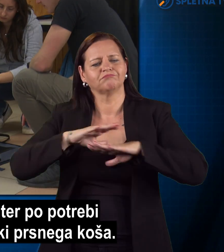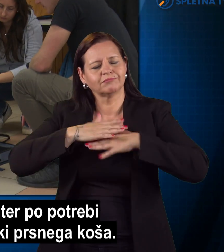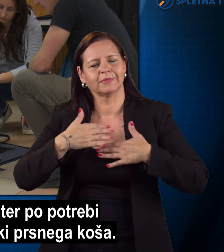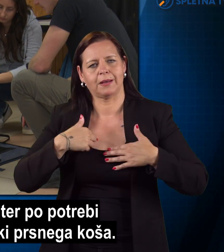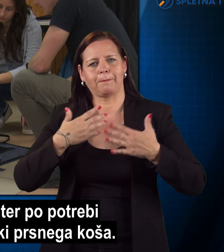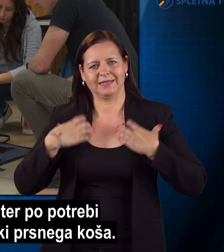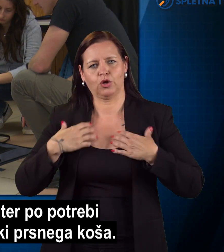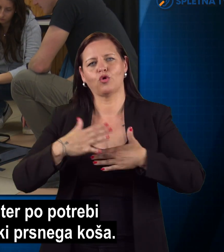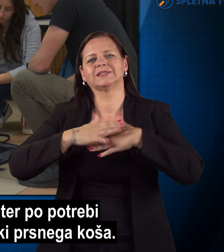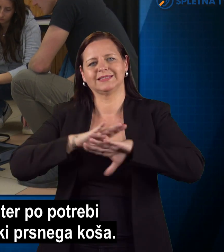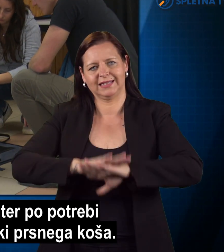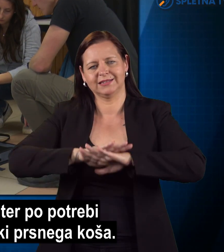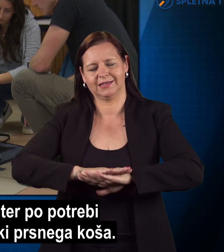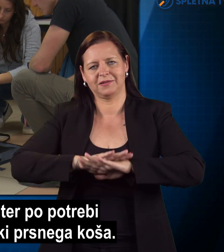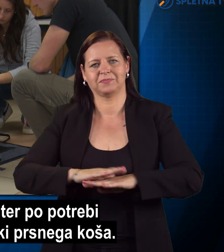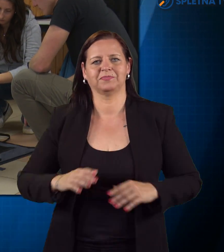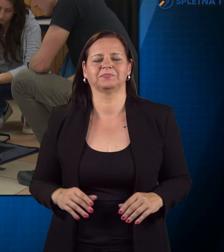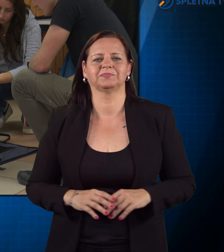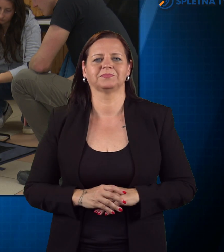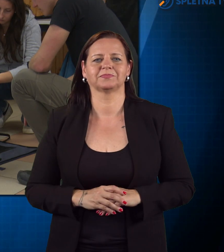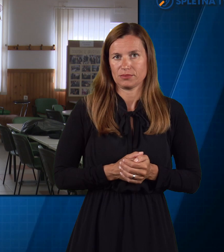stiski prsnega koša.